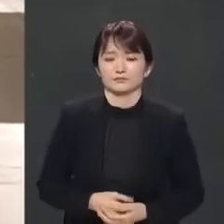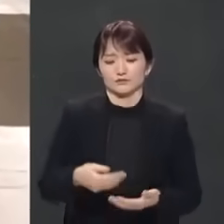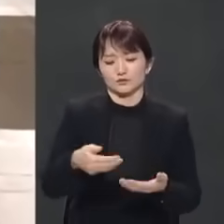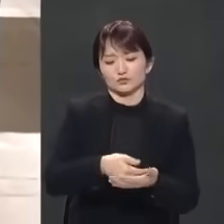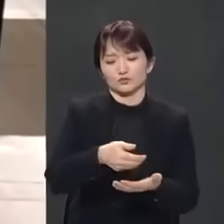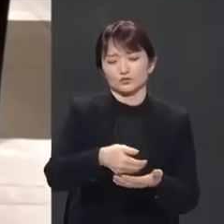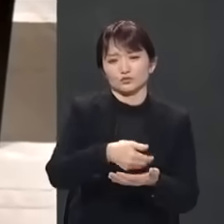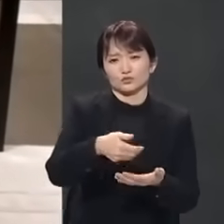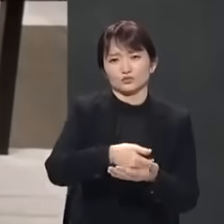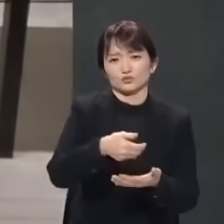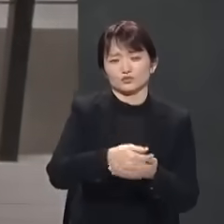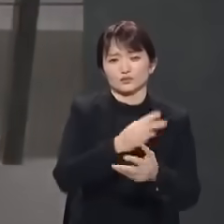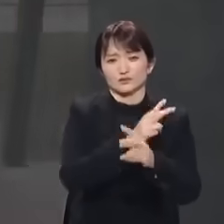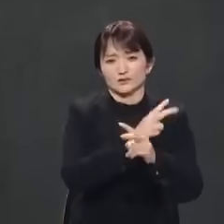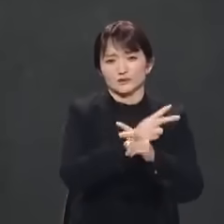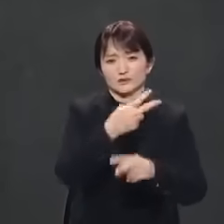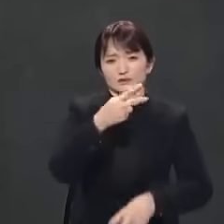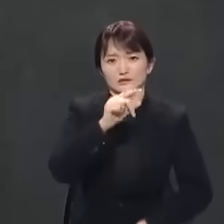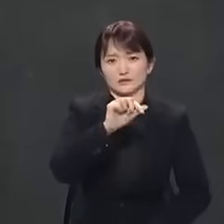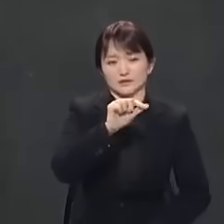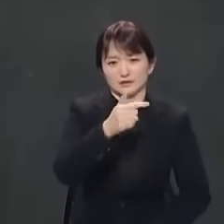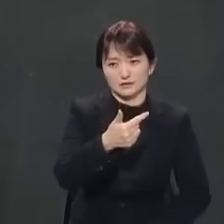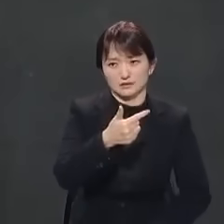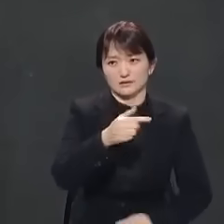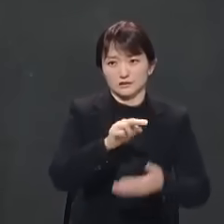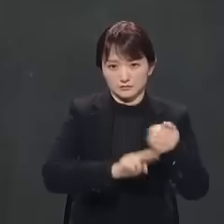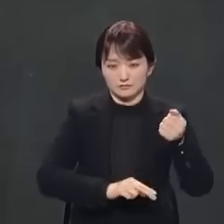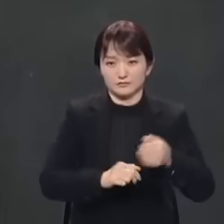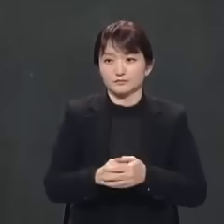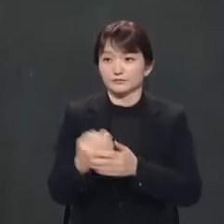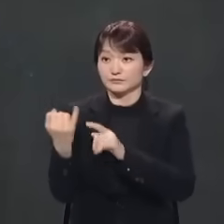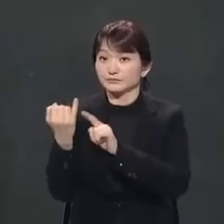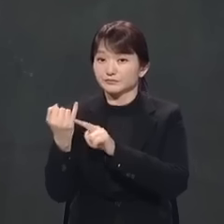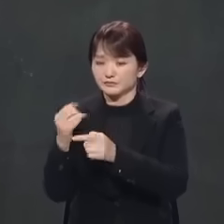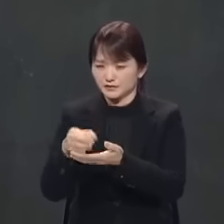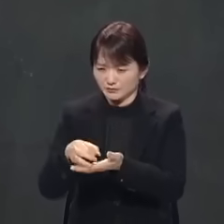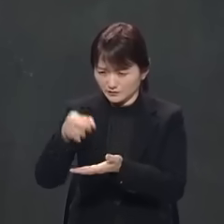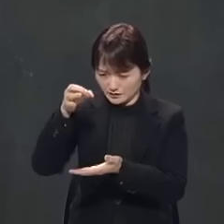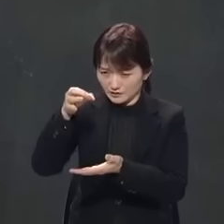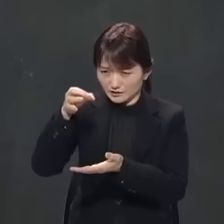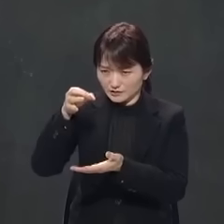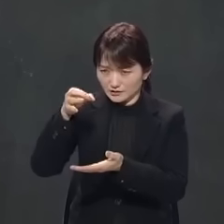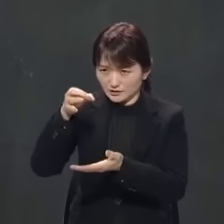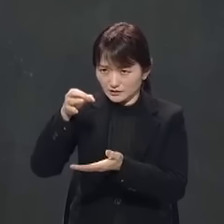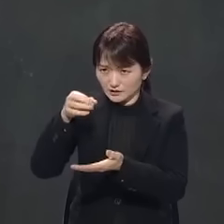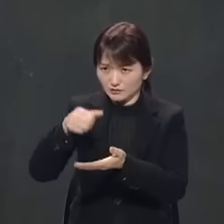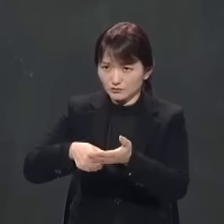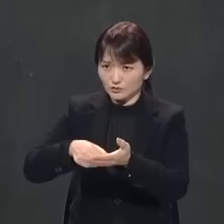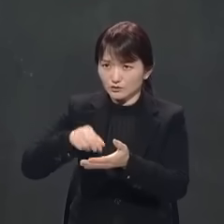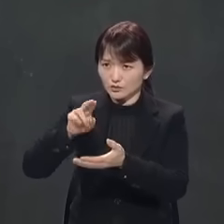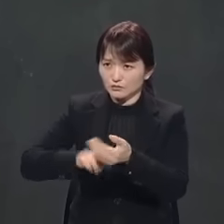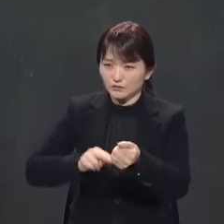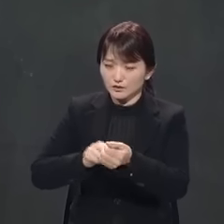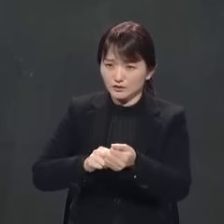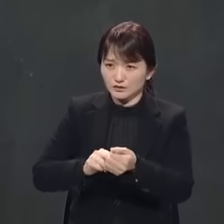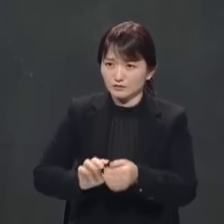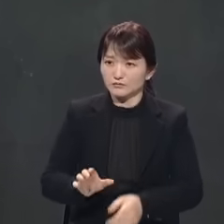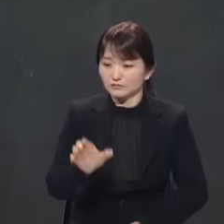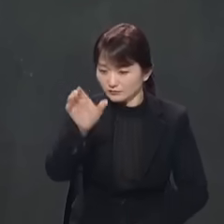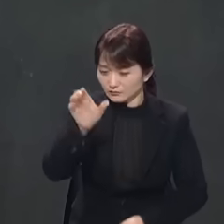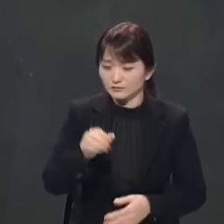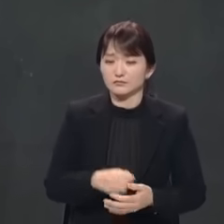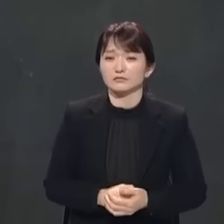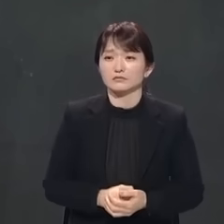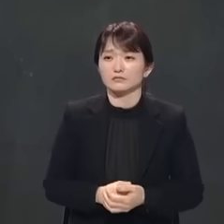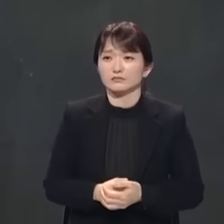플랫폼이죠. 당근의 저걸 팔기 시작을 합니다. 이 실제로 이 여성이 그 명품 팔려고 올린 글인데 네, 저게 다이아몬드 들어간